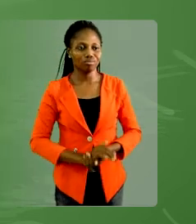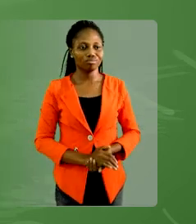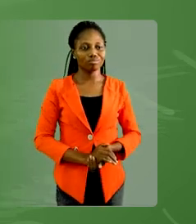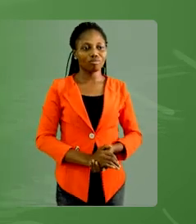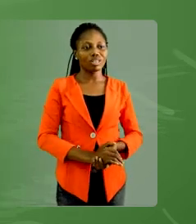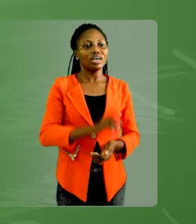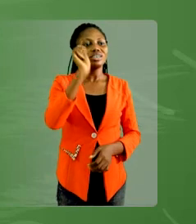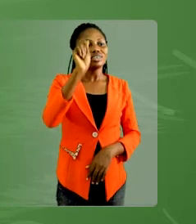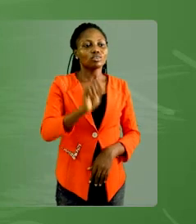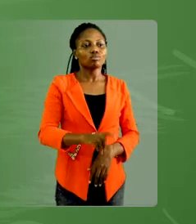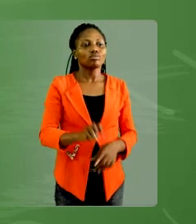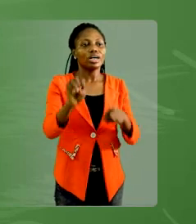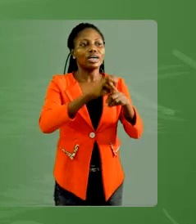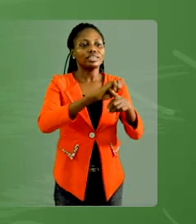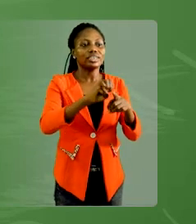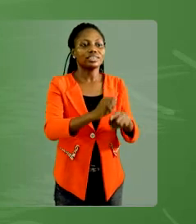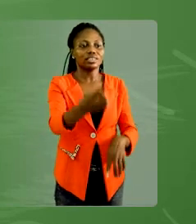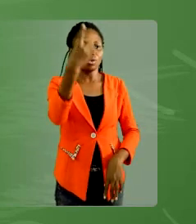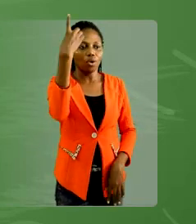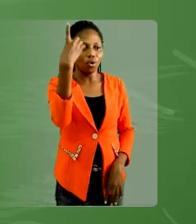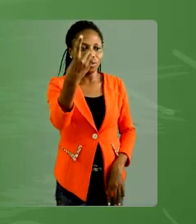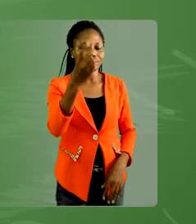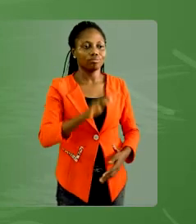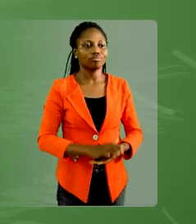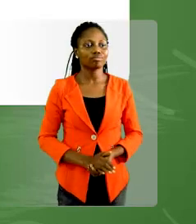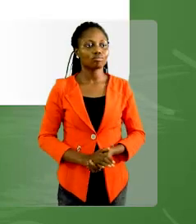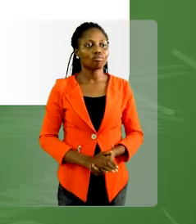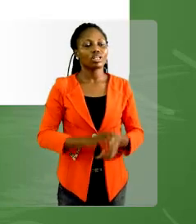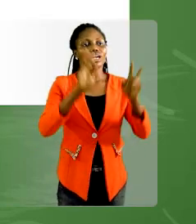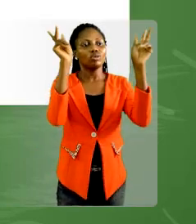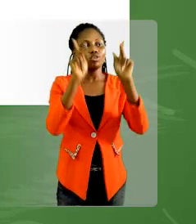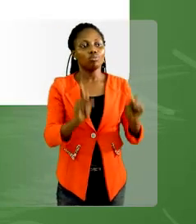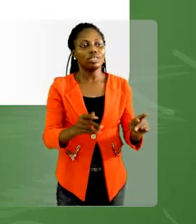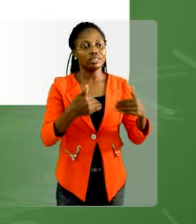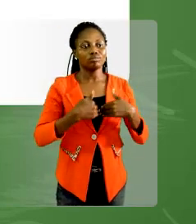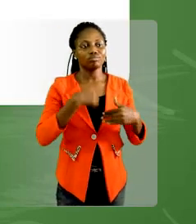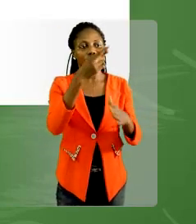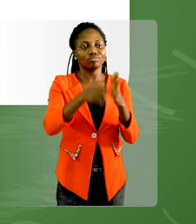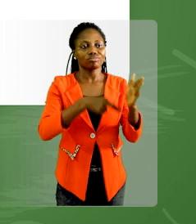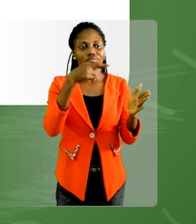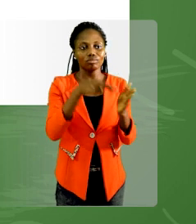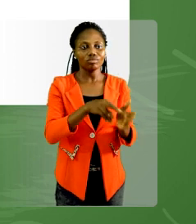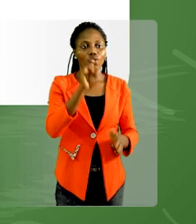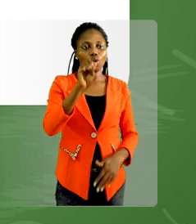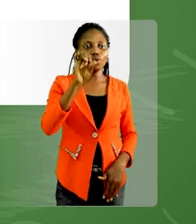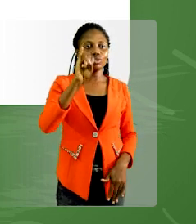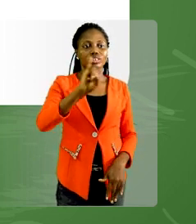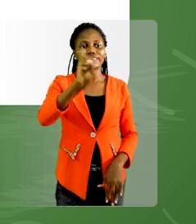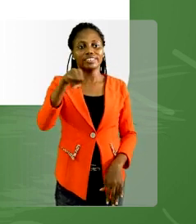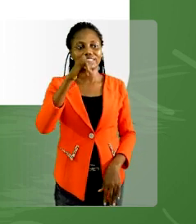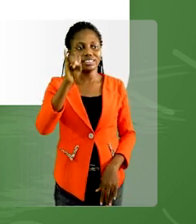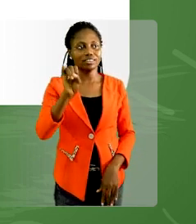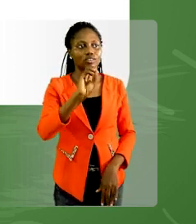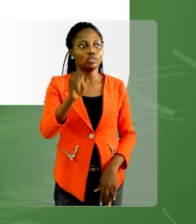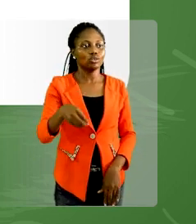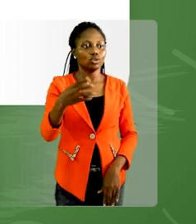Donc, le premier exercice, exercice 1, le plan est muni d'un repère OIJ. On